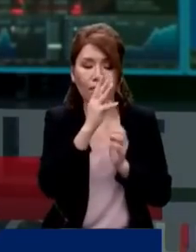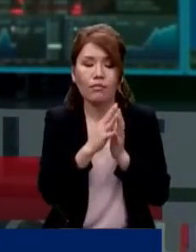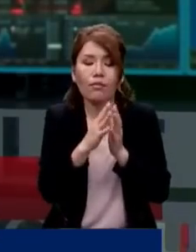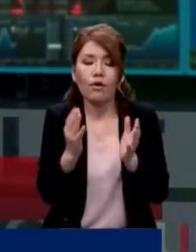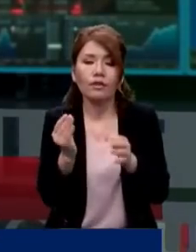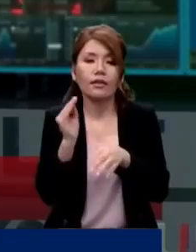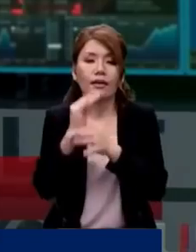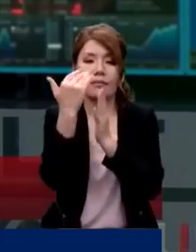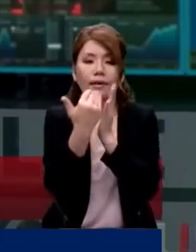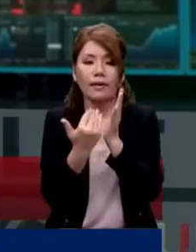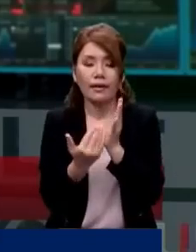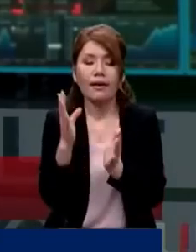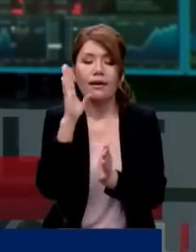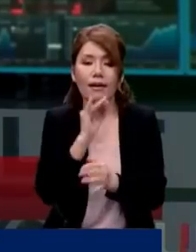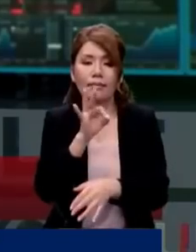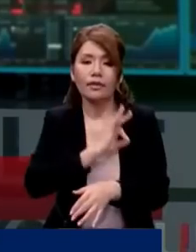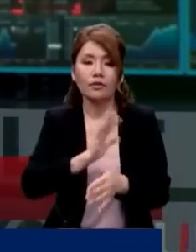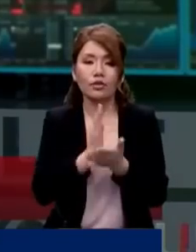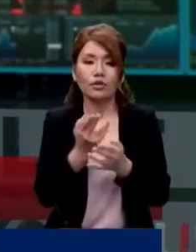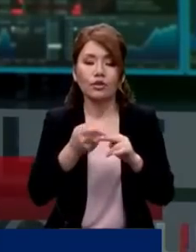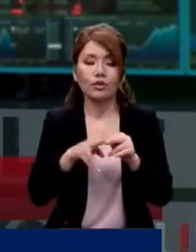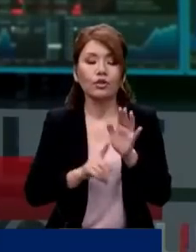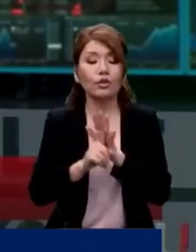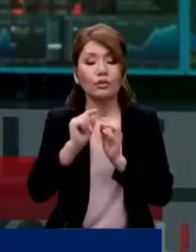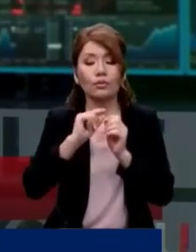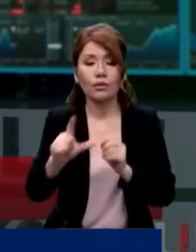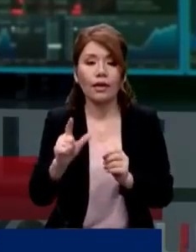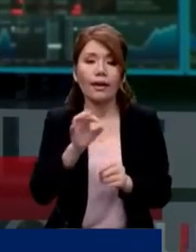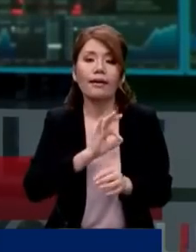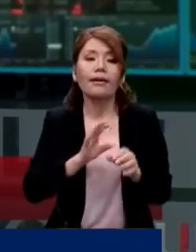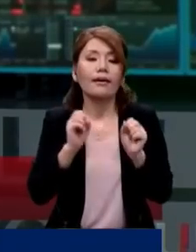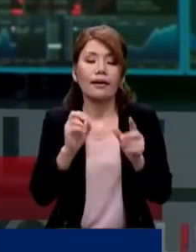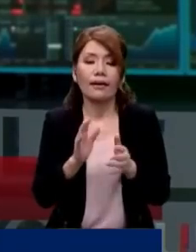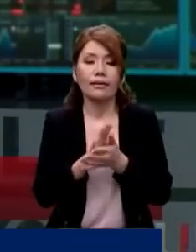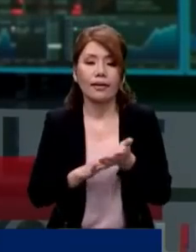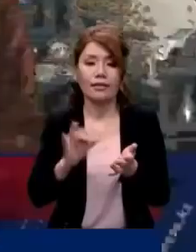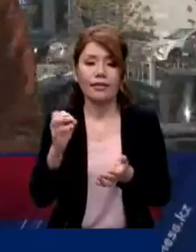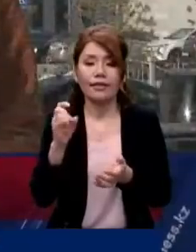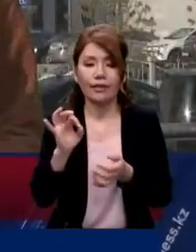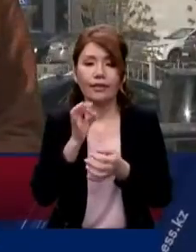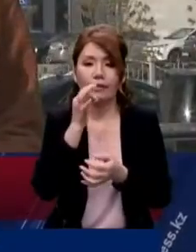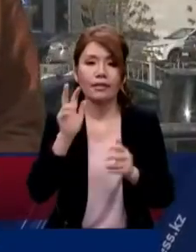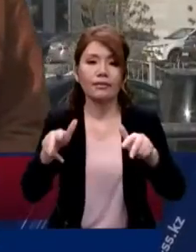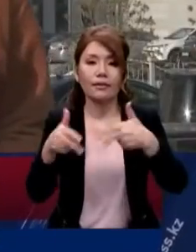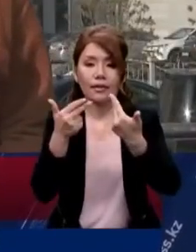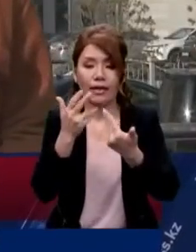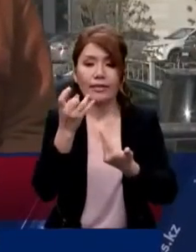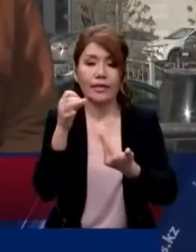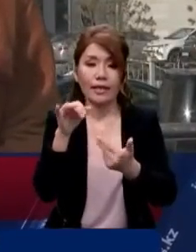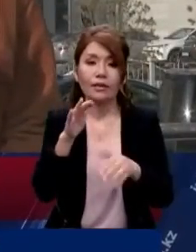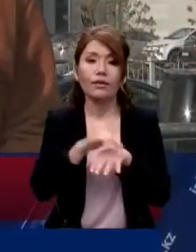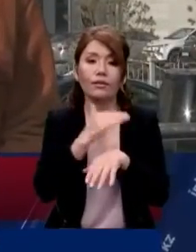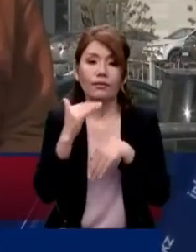арттыру бағдарламасының арқасында мүмкін болмақ. Бастабаның қалай жүзеге асатынын Саят Ермектен сұрап білейік, ол бізбен байланыста. Саят, кеш жарық,